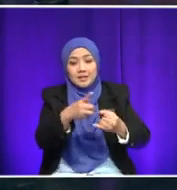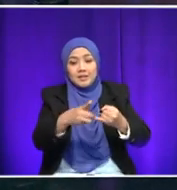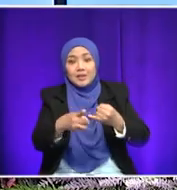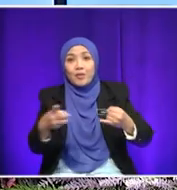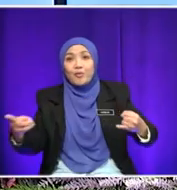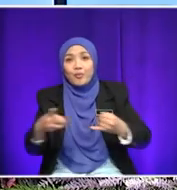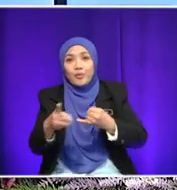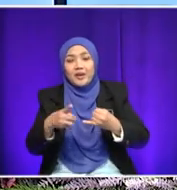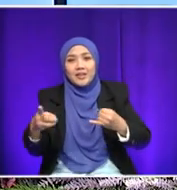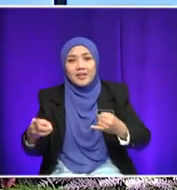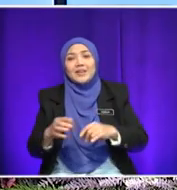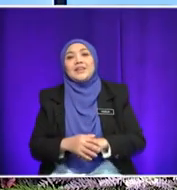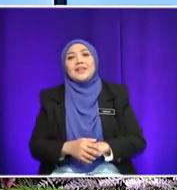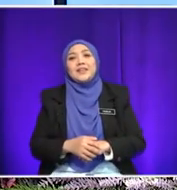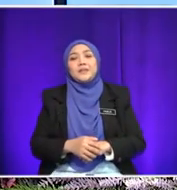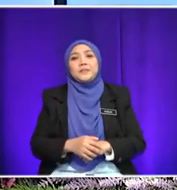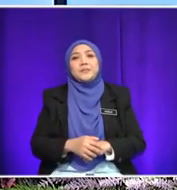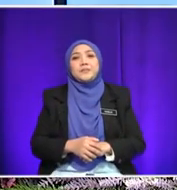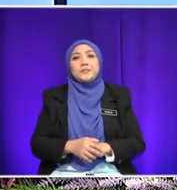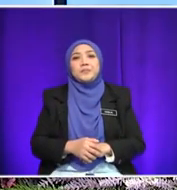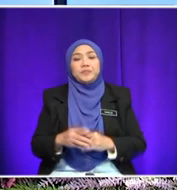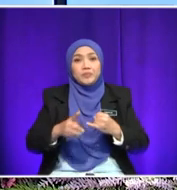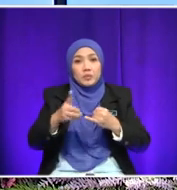dawai pengikat pengikut banyak